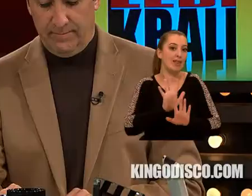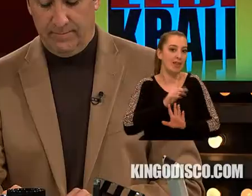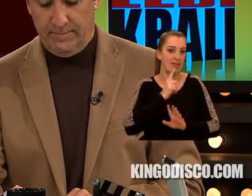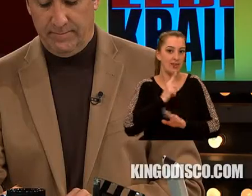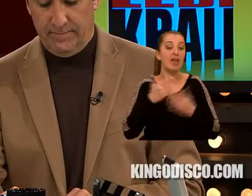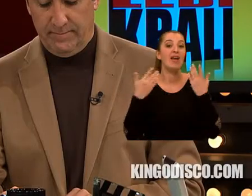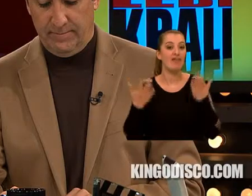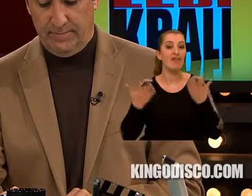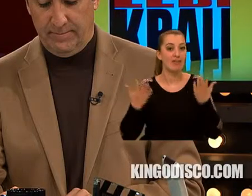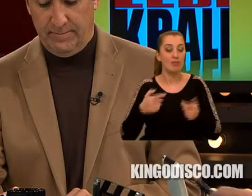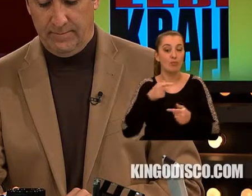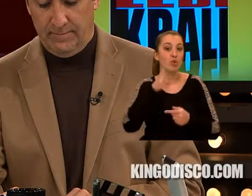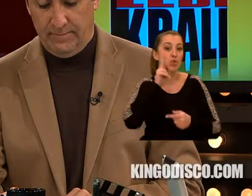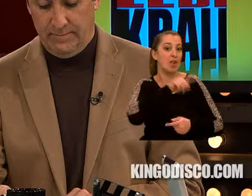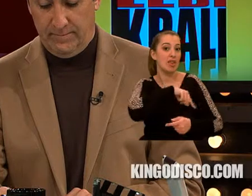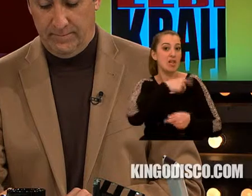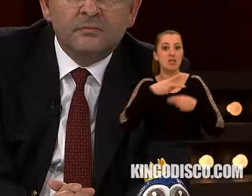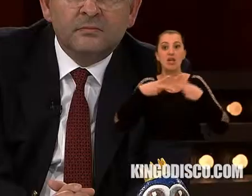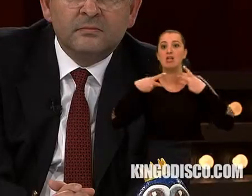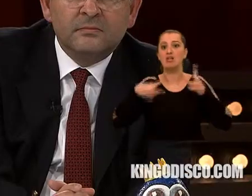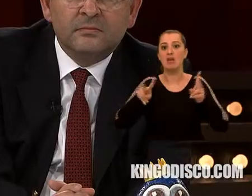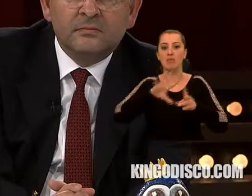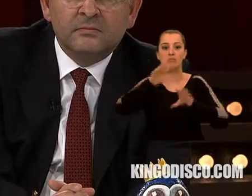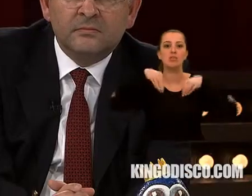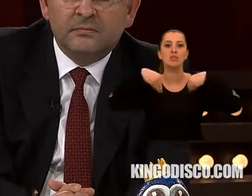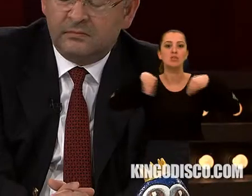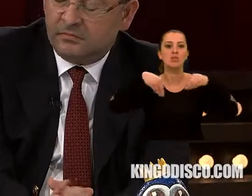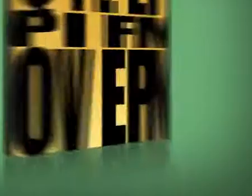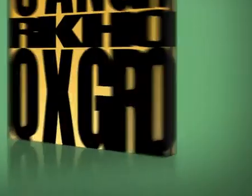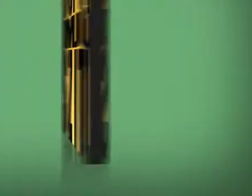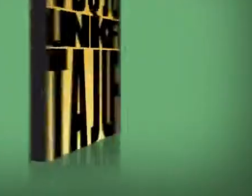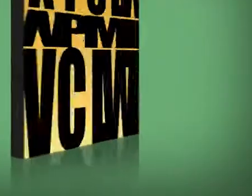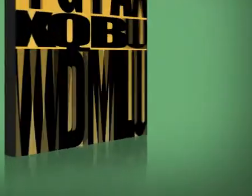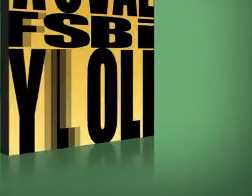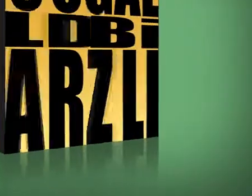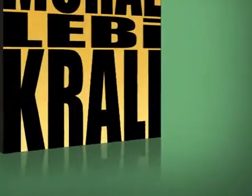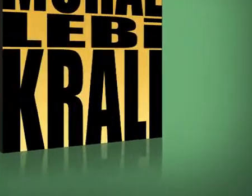Evet, evet ama bundan son derece serbest bir şekilde böyle pazarlanıyor her yerde.